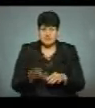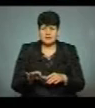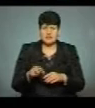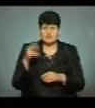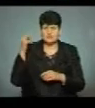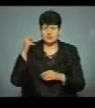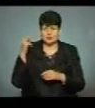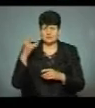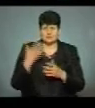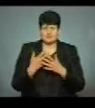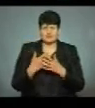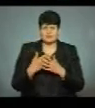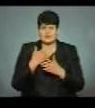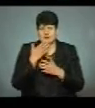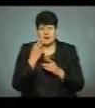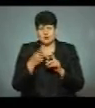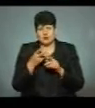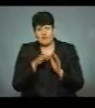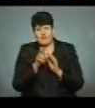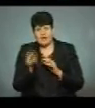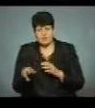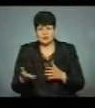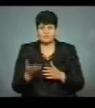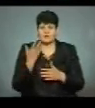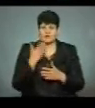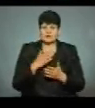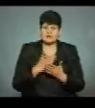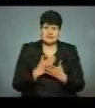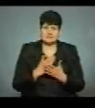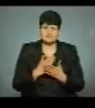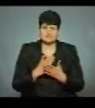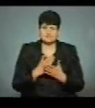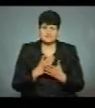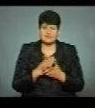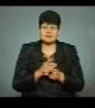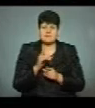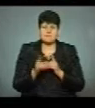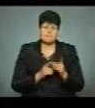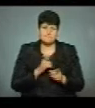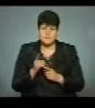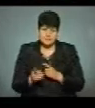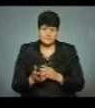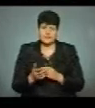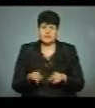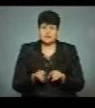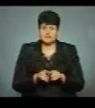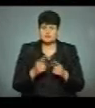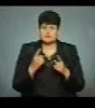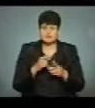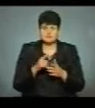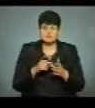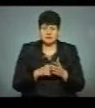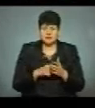поверхів відсутні другі евакуаційні виходи, випадки, коли евакуаційні виходи переплановуються, а також дуже суттєвим є